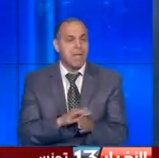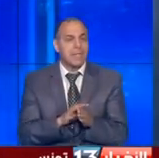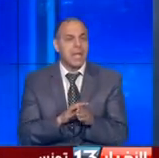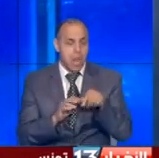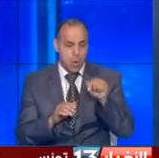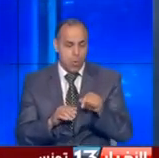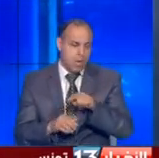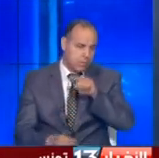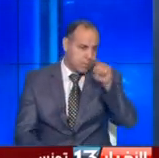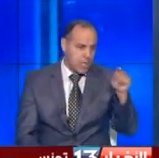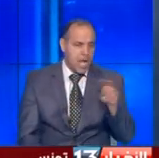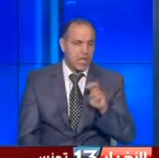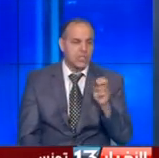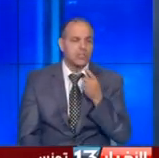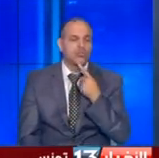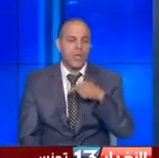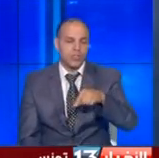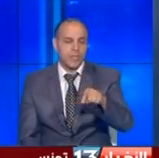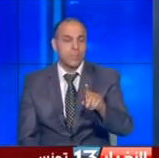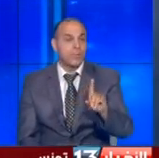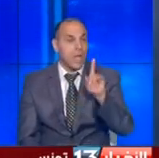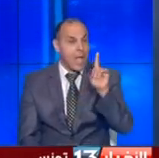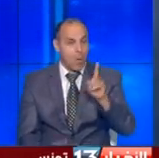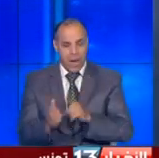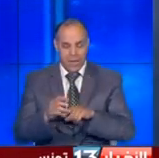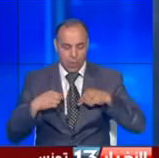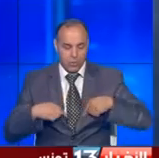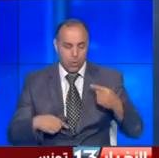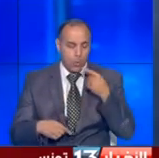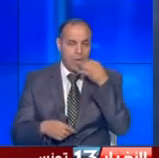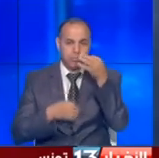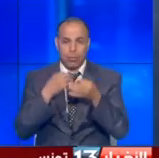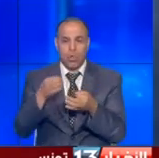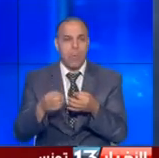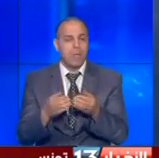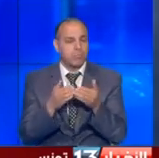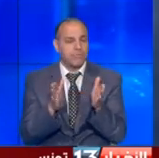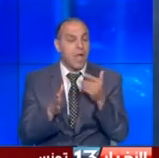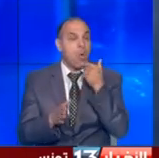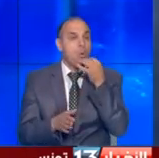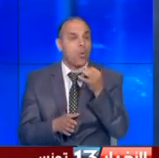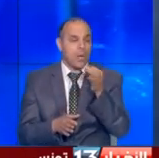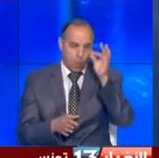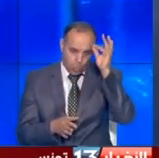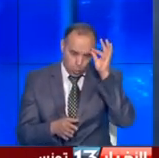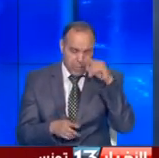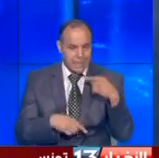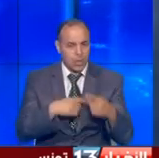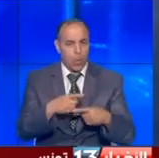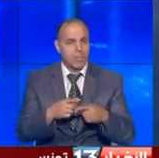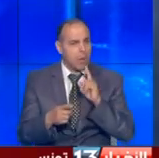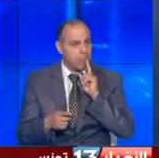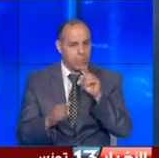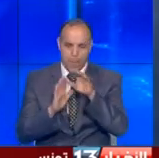من اليوم وإلى غاية 20 من جوان الجاري. وأكد رئيس الحكومة في كلمته الافتتاحية أن تونس تواصل